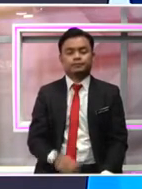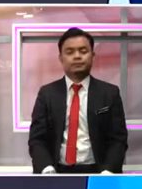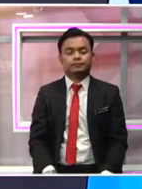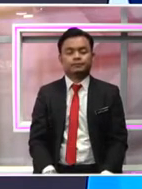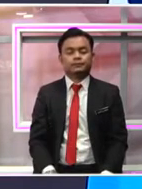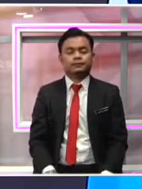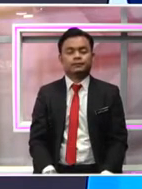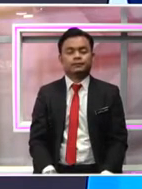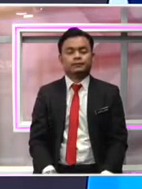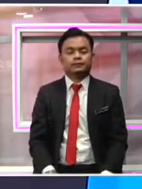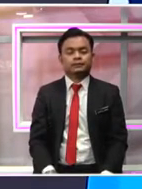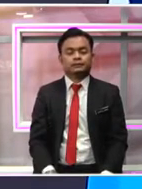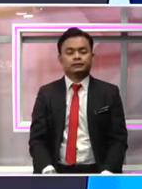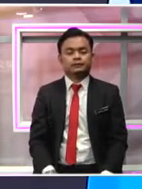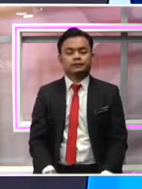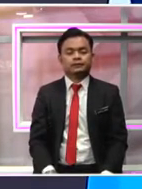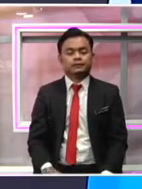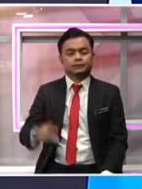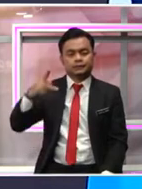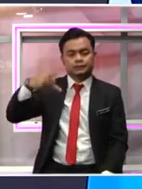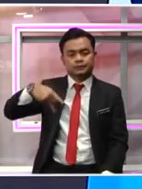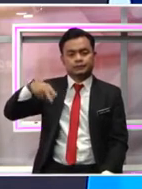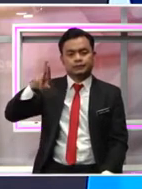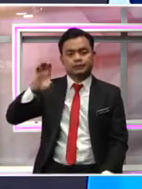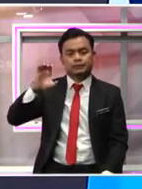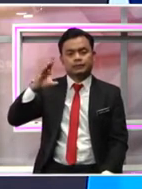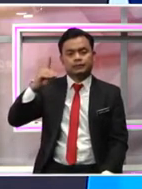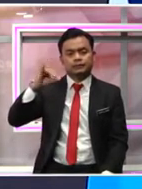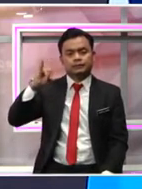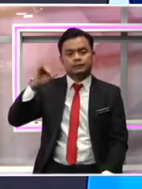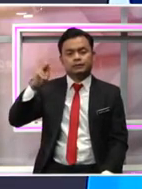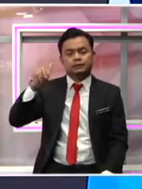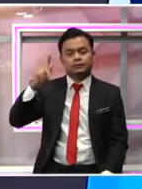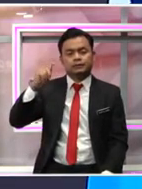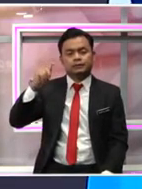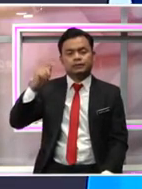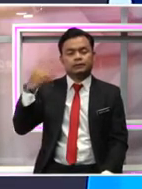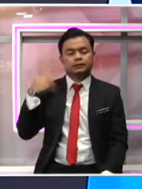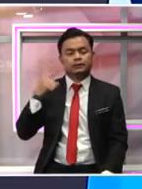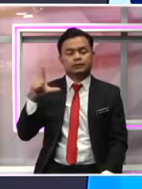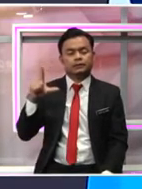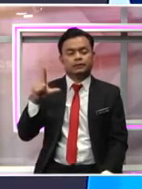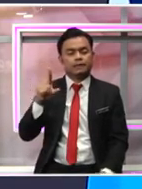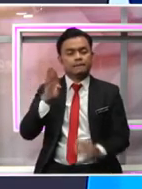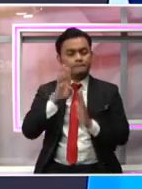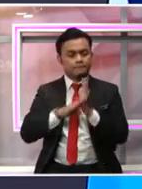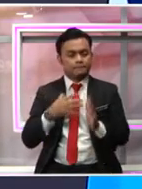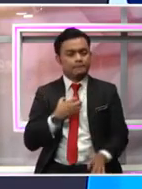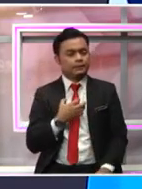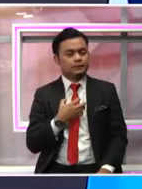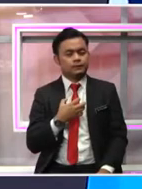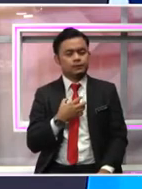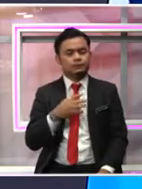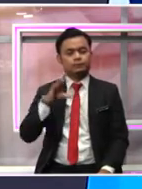Maaf predikatnya berwarna biru berdegup 86000 kali